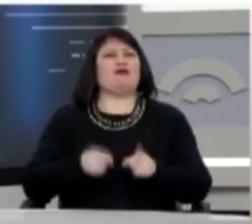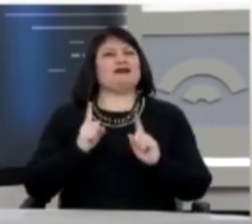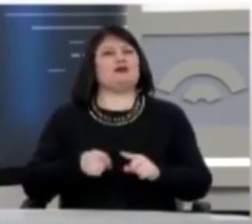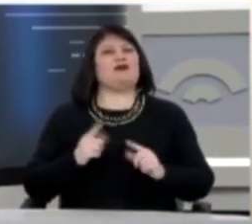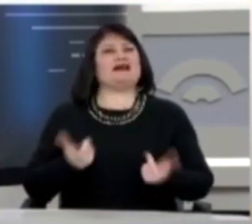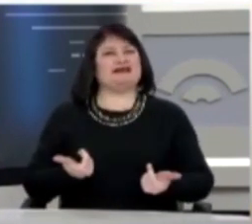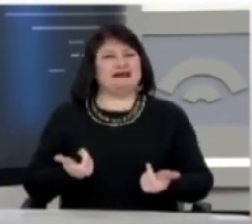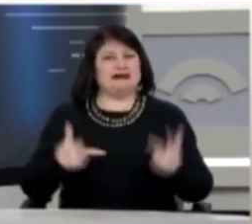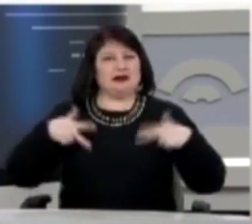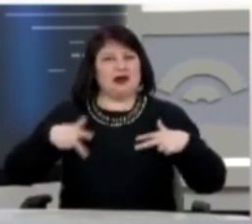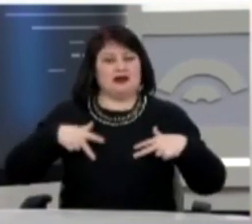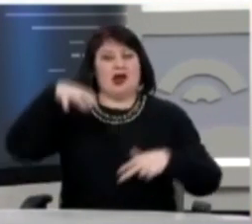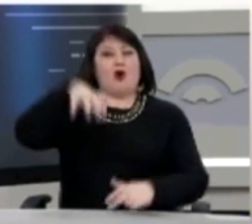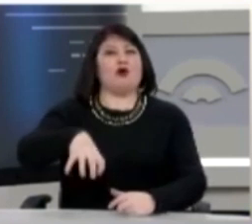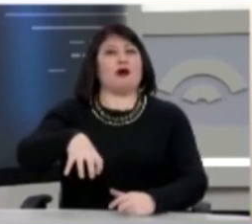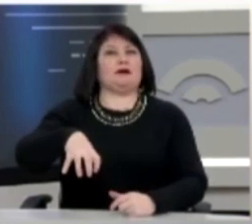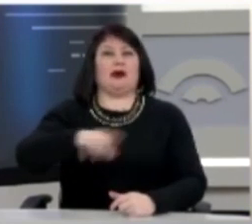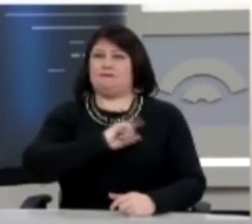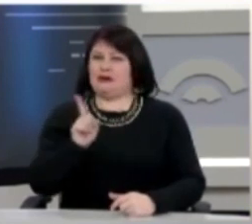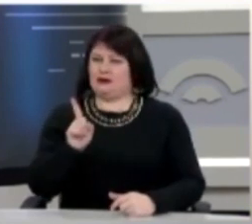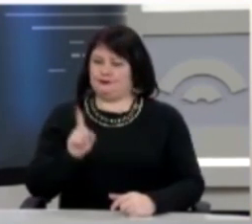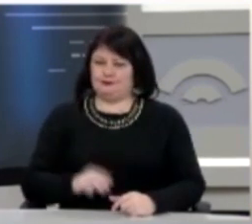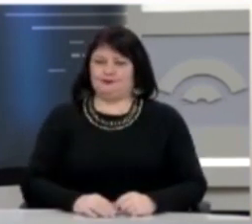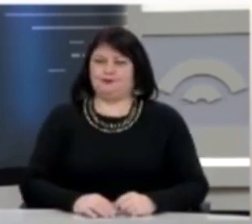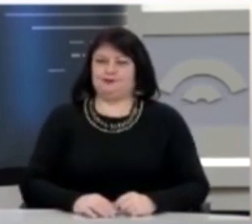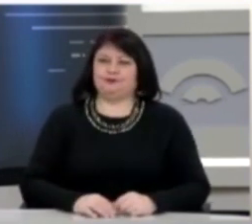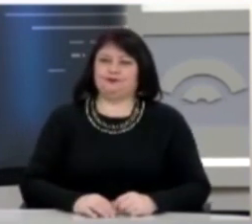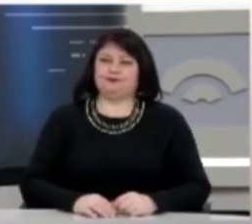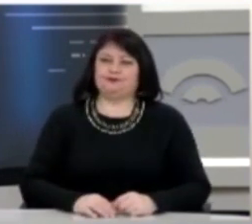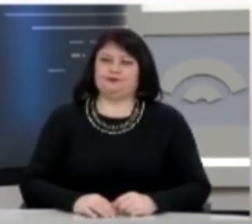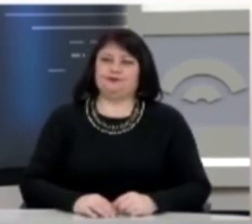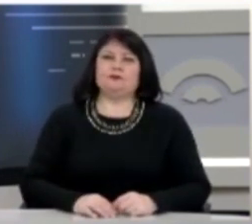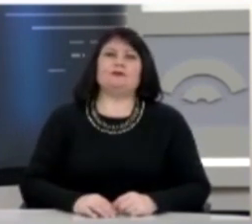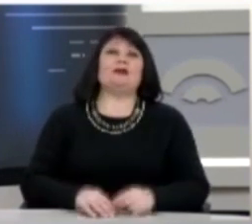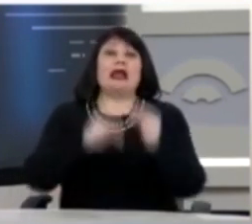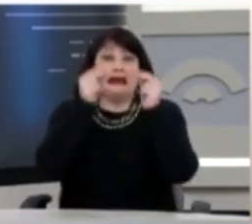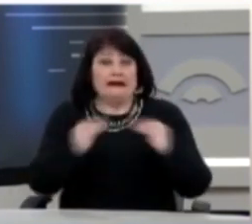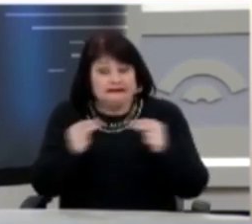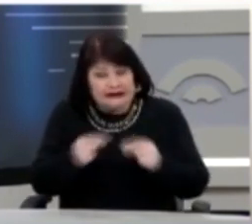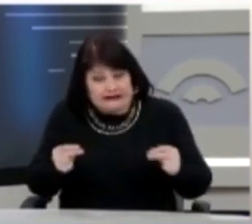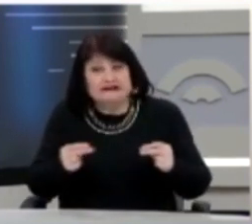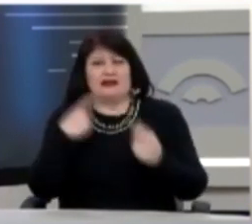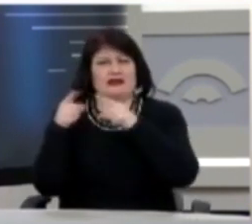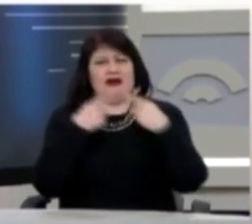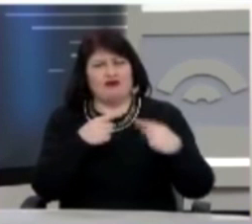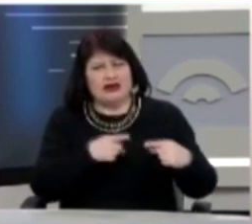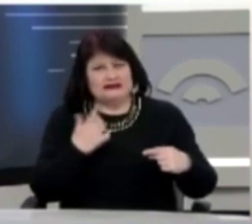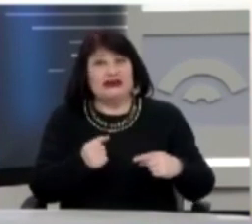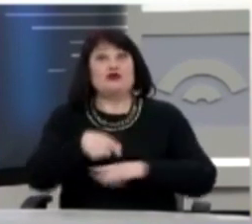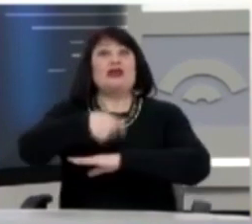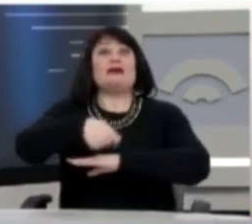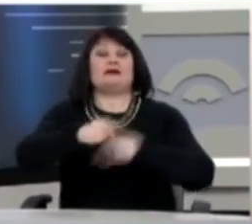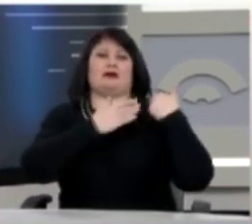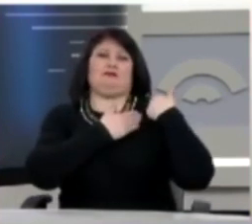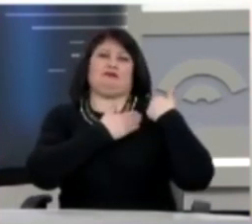αποφάσεων από κρατικά όργανα. Η επίλυψη των όποιων διαφορών να γίνεται από τη